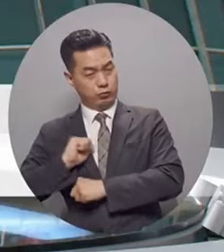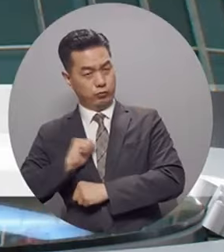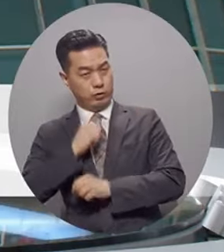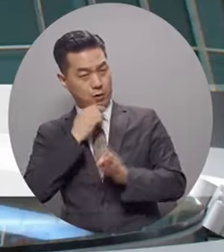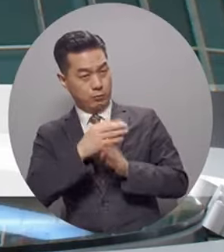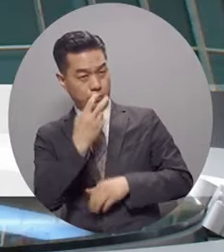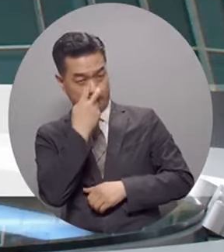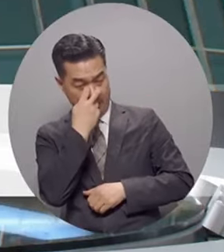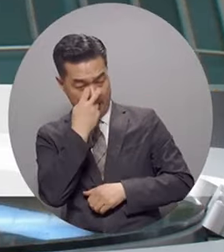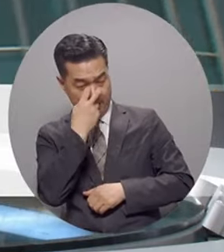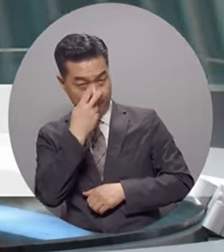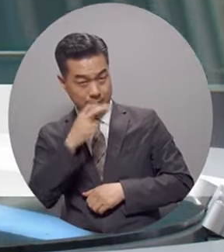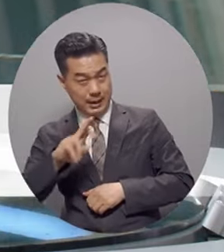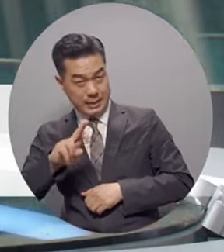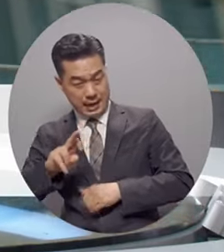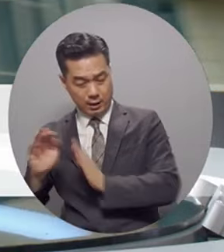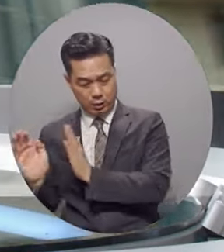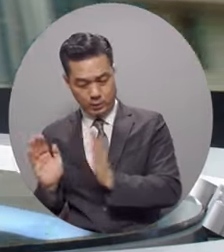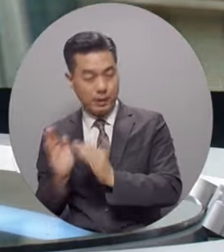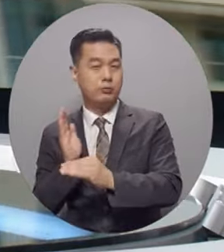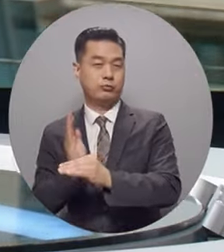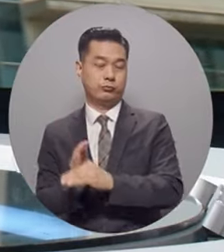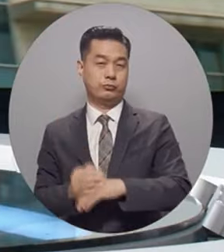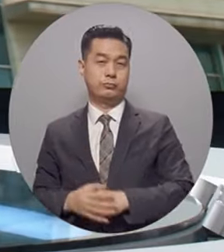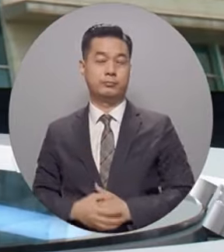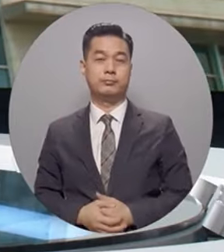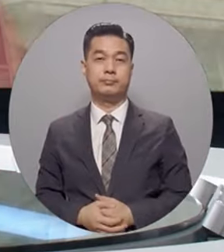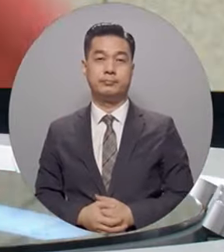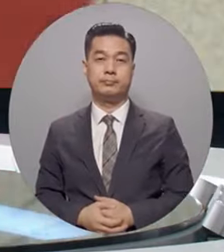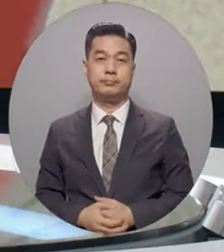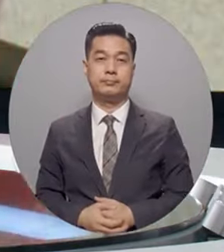활력 대기 태세를 강화했습니다 조희형